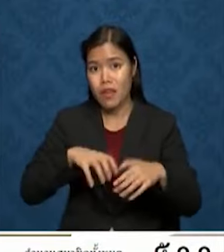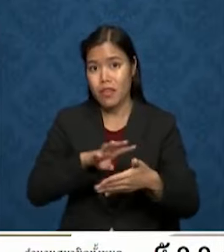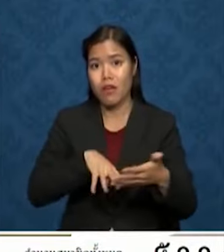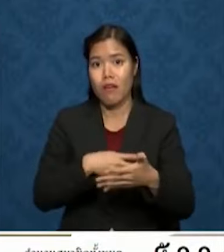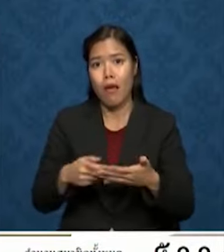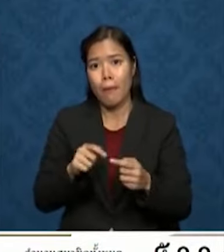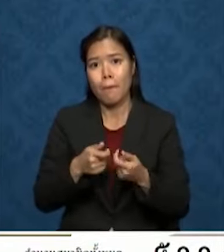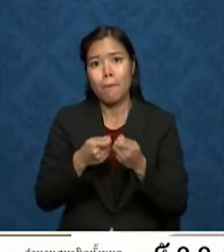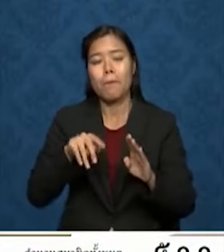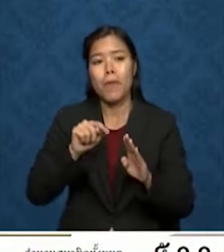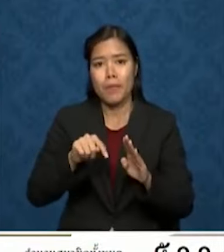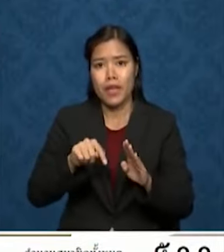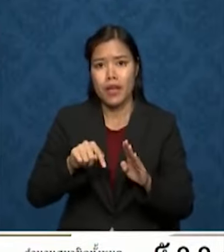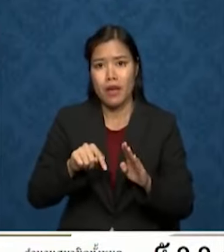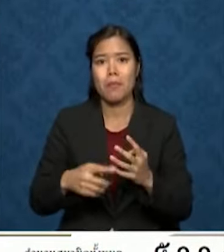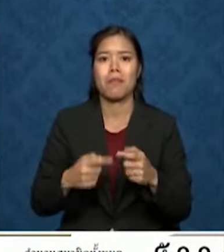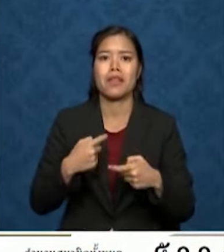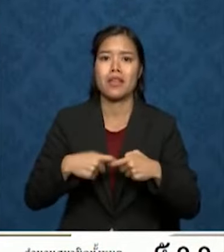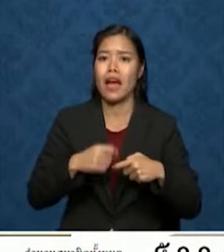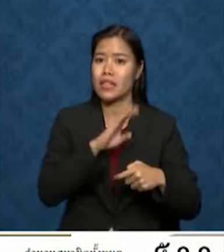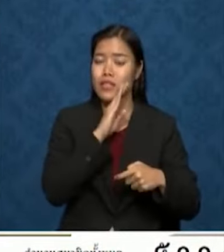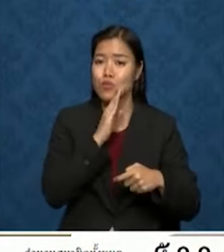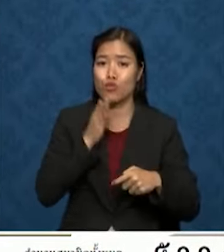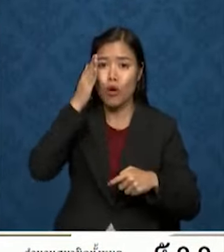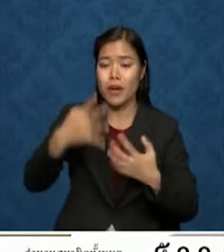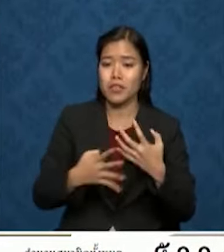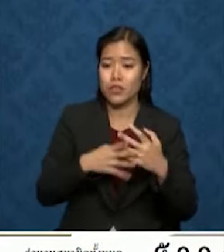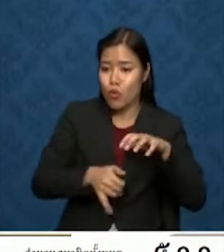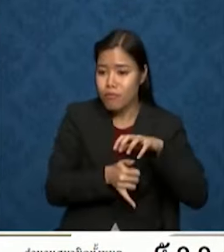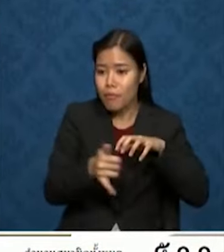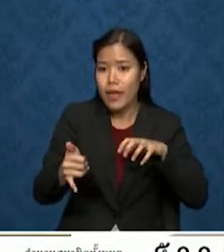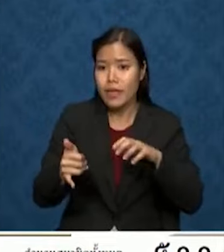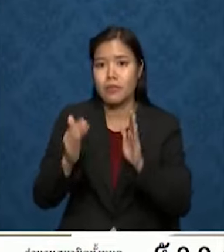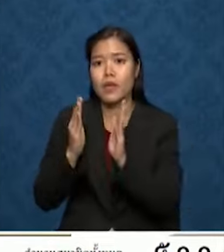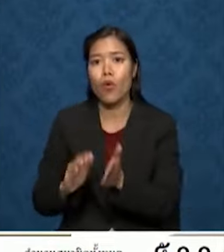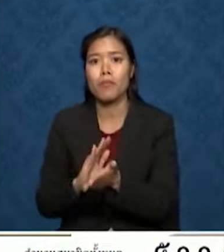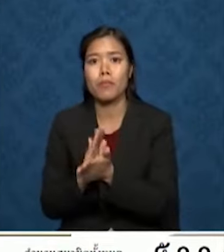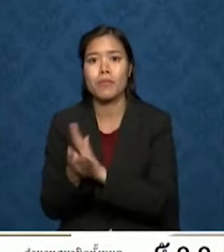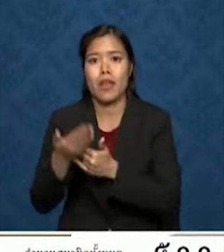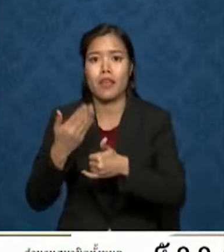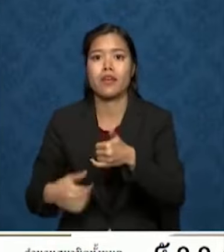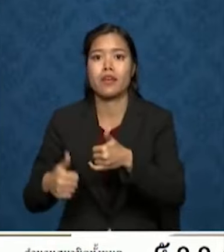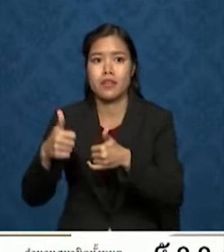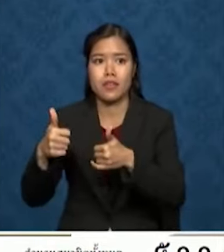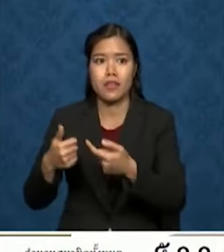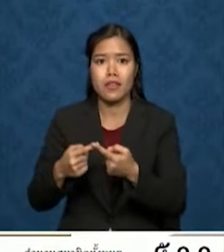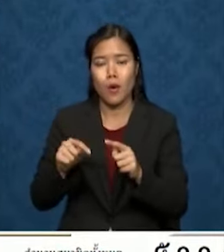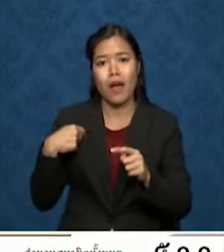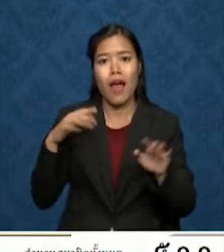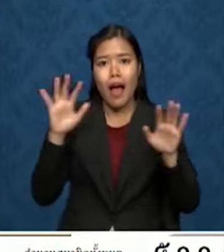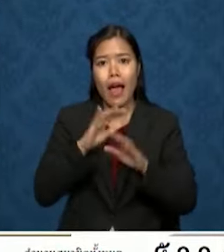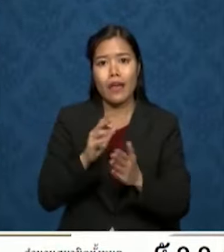มัยากมากทจะคนคนดสสังคมเพรอะไรครัเพราะสิงที่คุทำเป็การลดตนทุนคนดีให้ต่ำลง